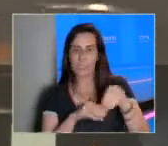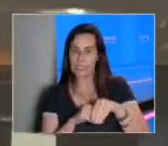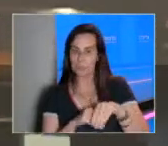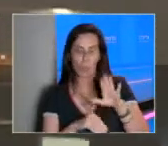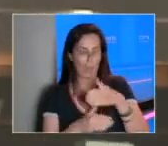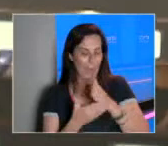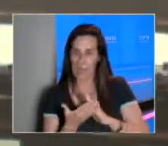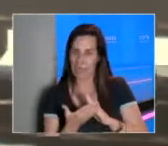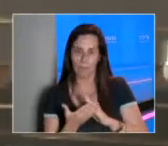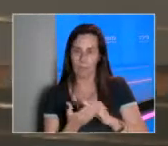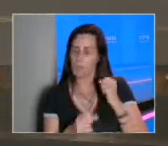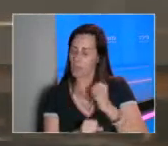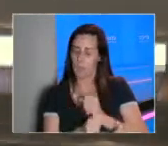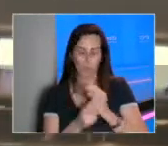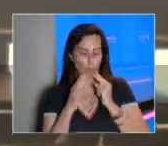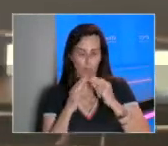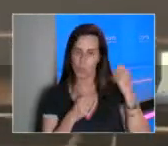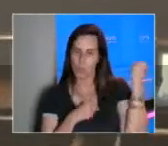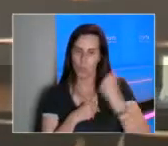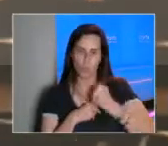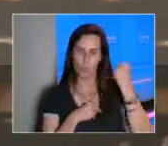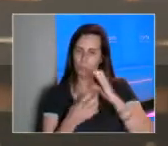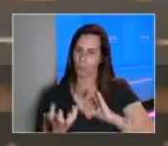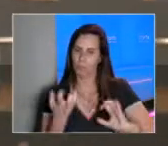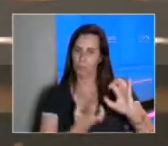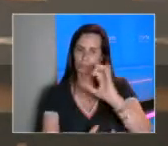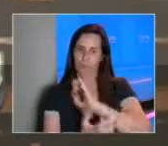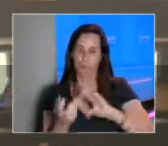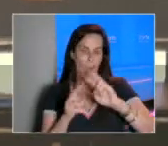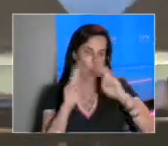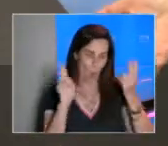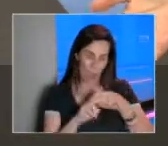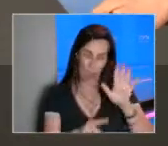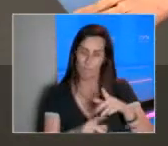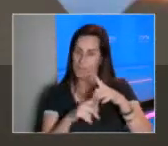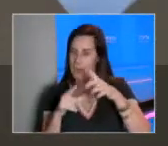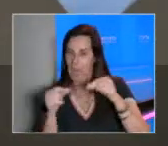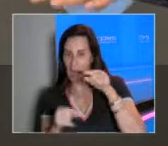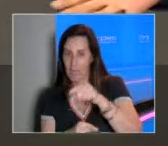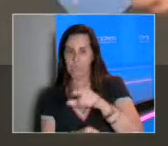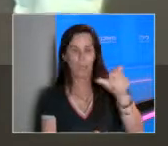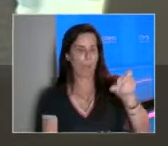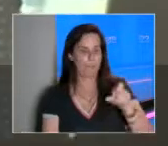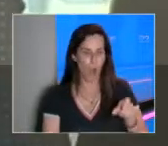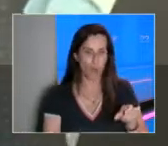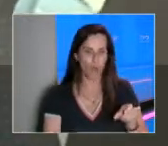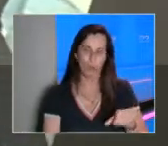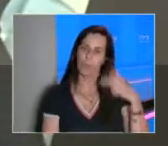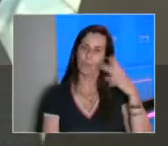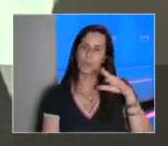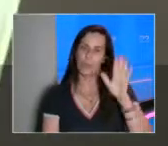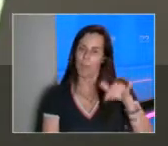אם זה חלקי, יגרור תגובת נגד מהעולם, מהרצועה, מהרשות הפלסטינית,